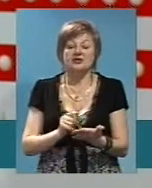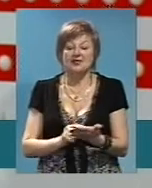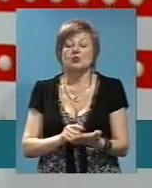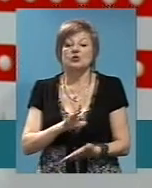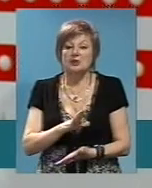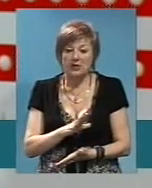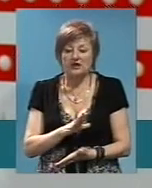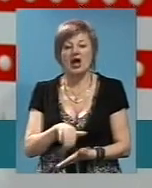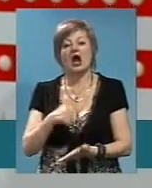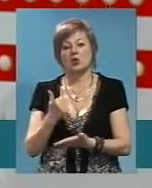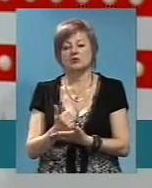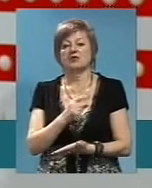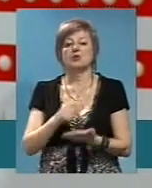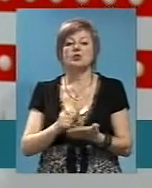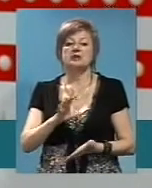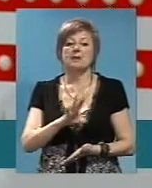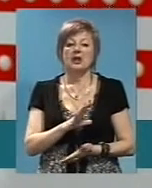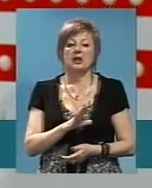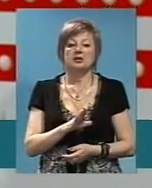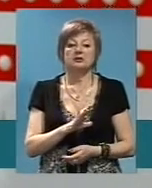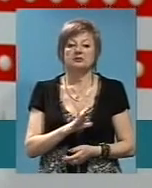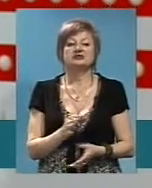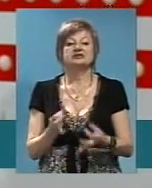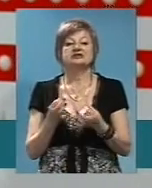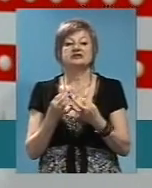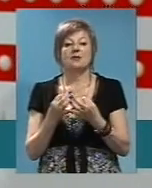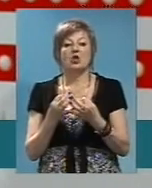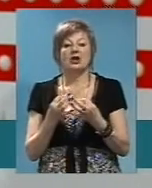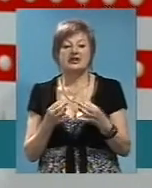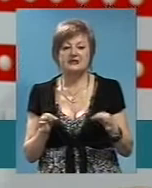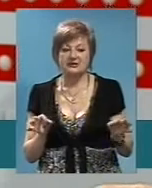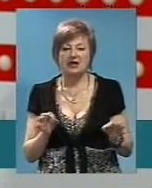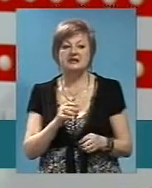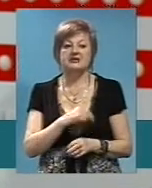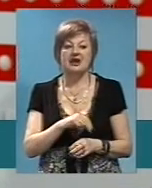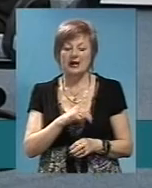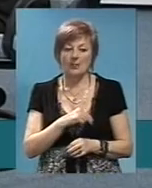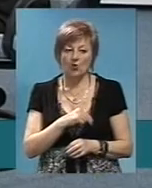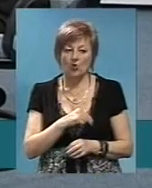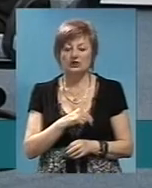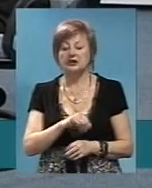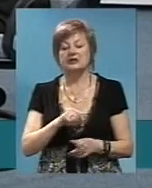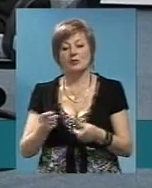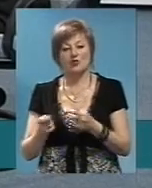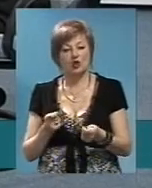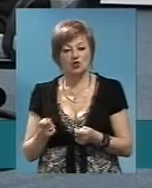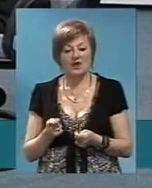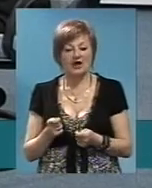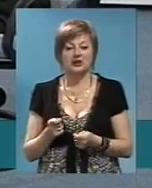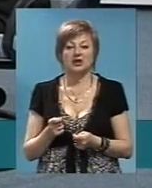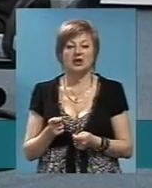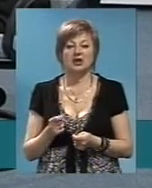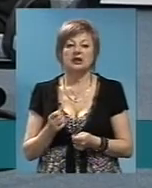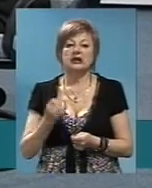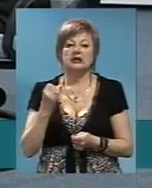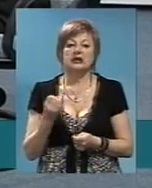але основні питання там були, це питання демократизації роботи органів місцевого самоврядування, от,